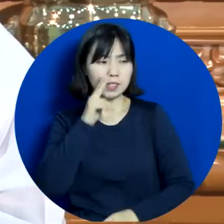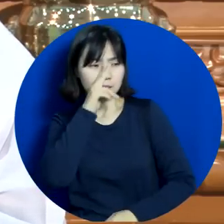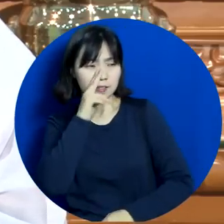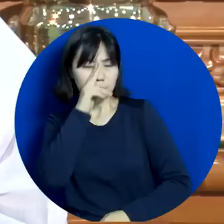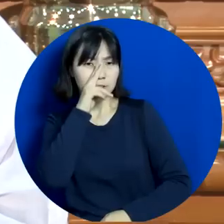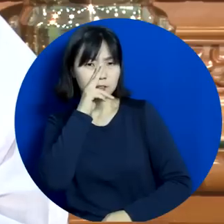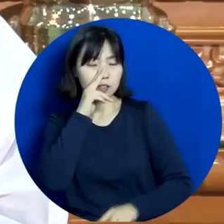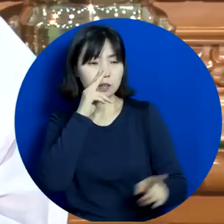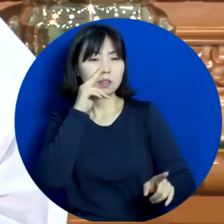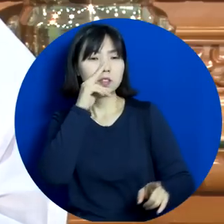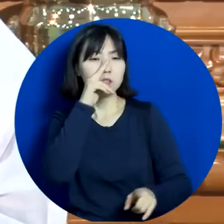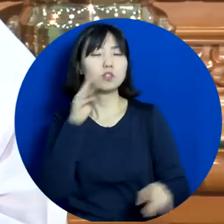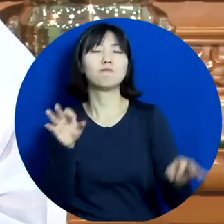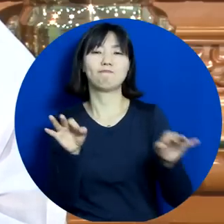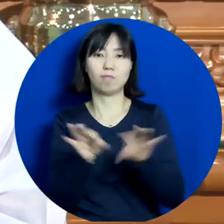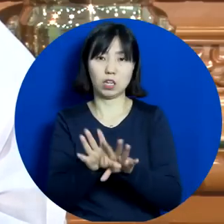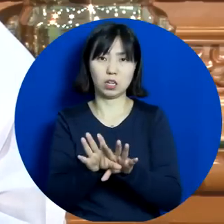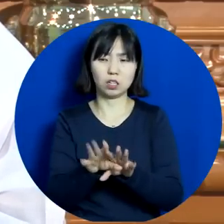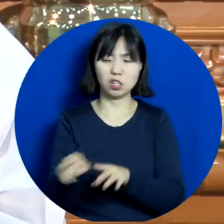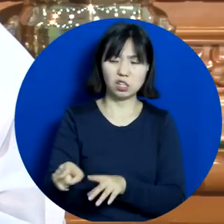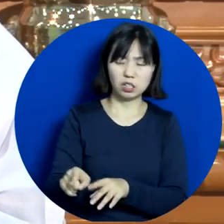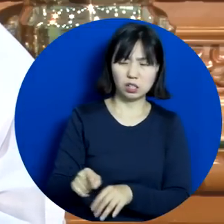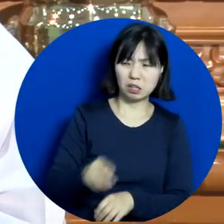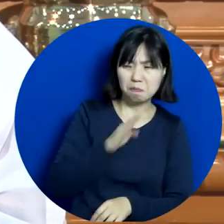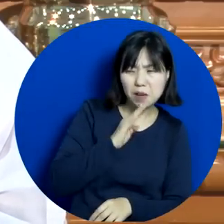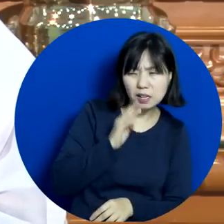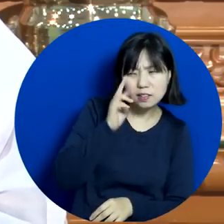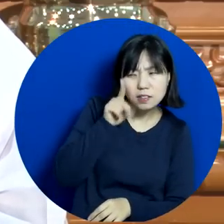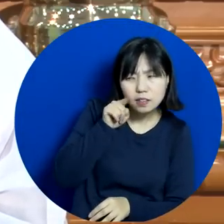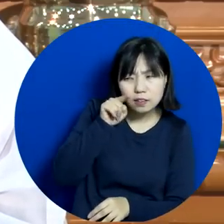쪽으로, 분별심 많은 사람은 분별심 적은 쪽으로,